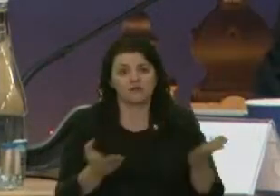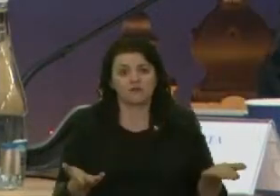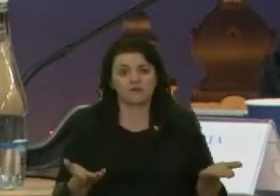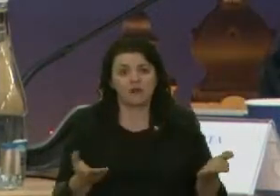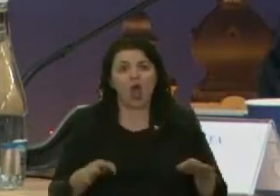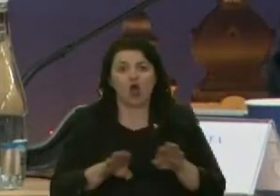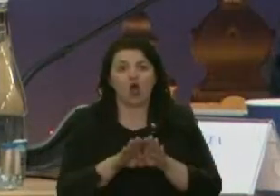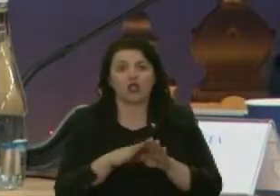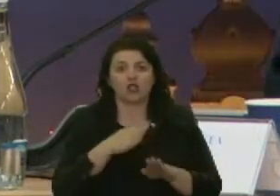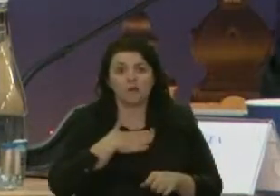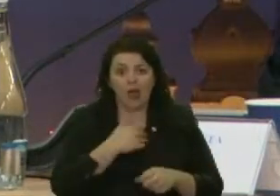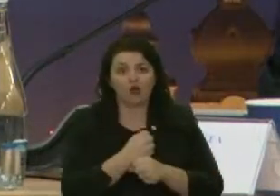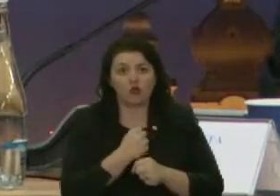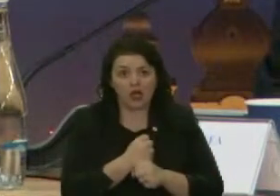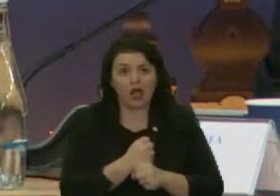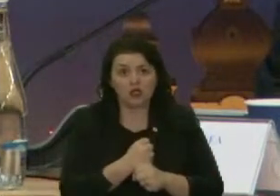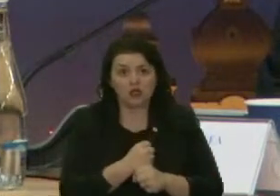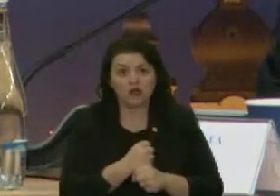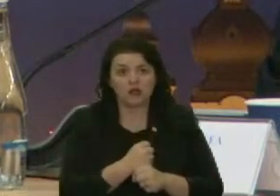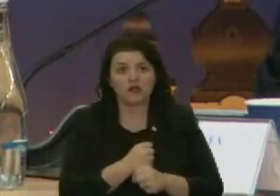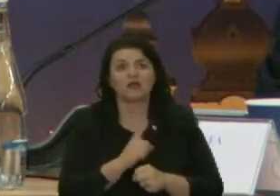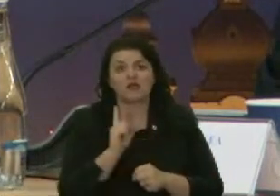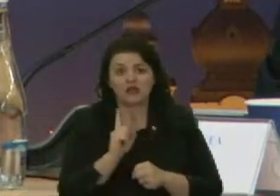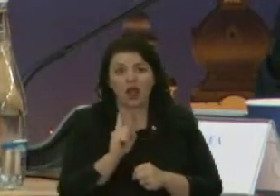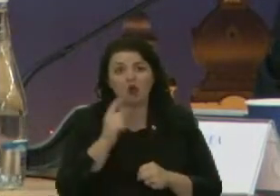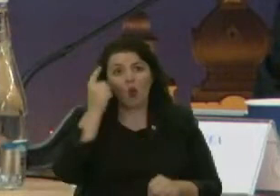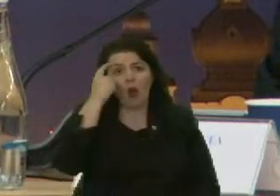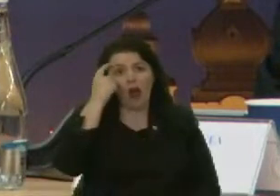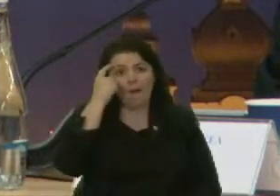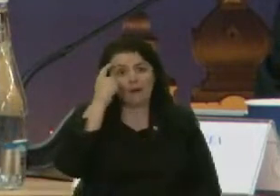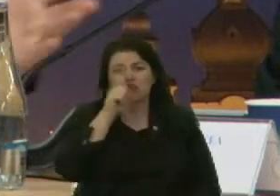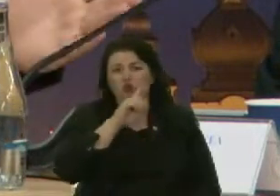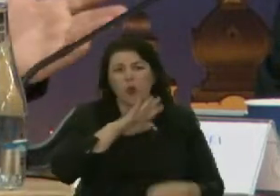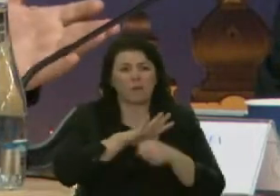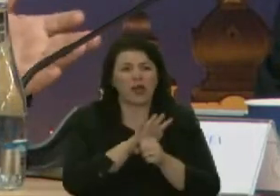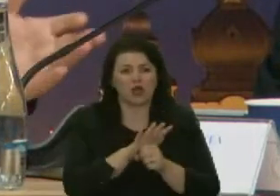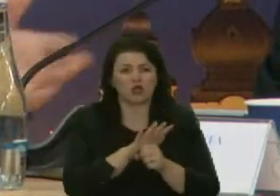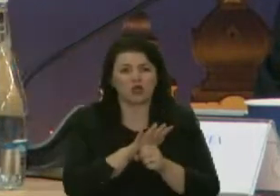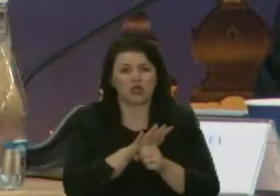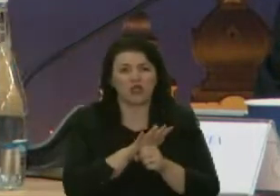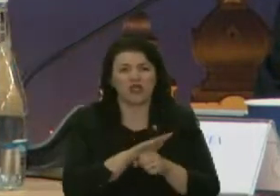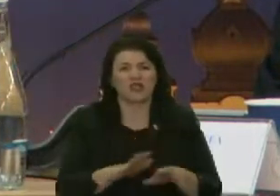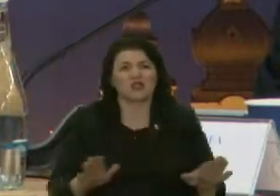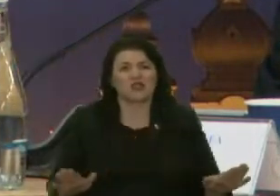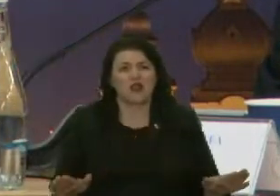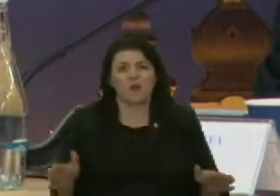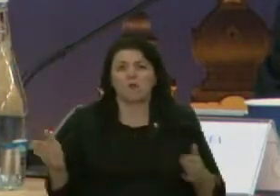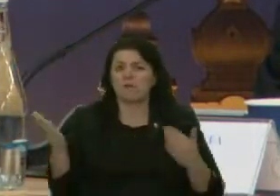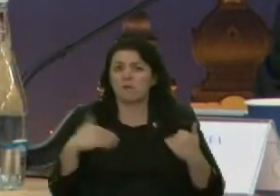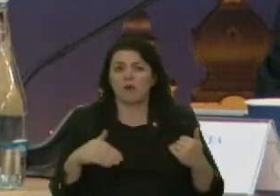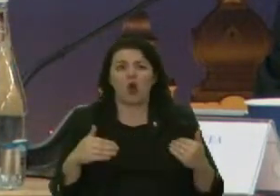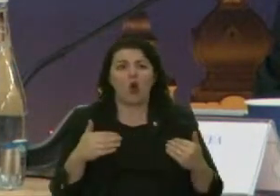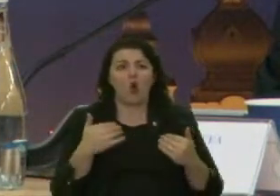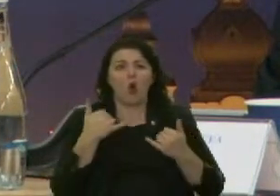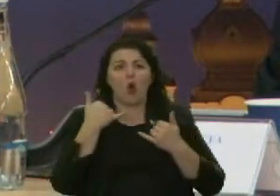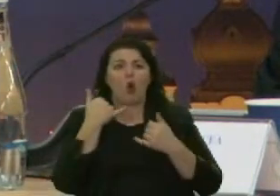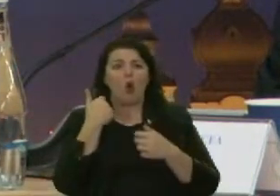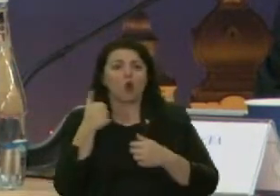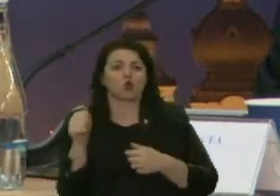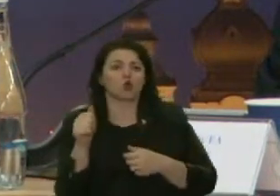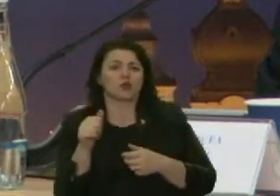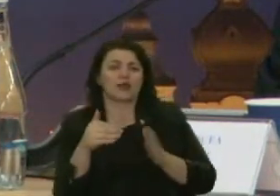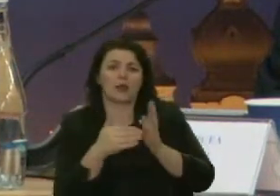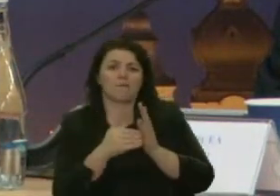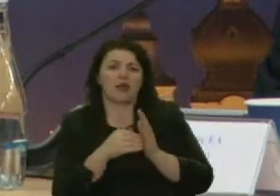lucru și au facem dar trebuie s o facem reped cu cap Nu cu presiune știți cu mine nu merge cu presiunea puteți să veniți 100000 că nu mă